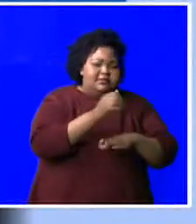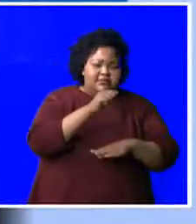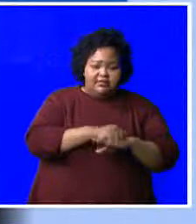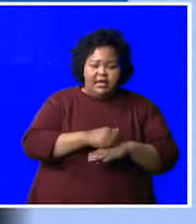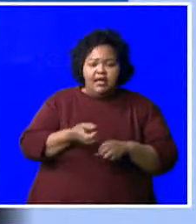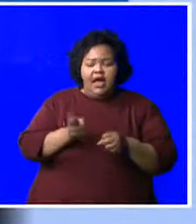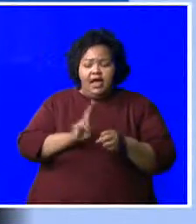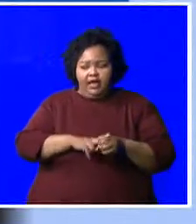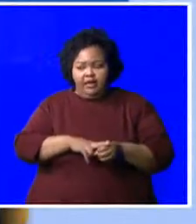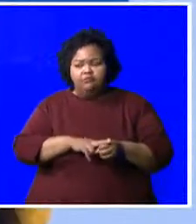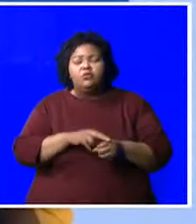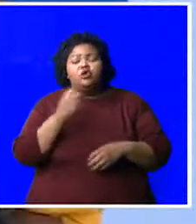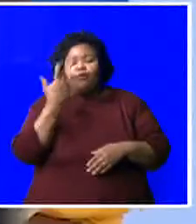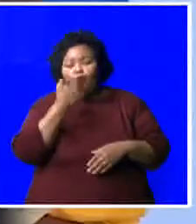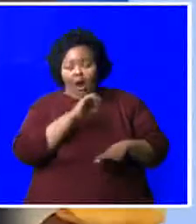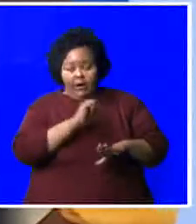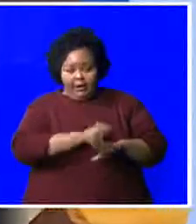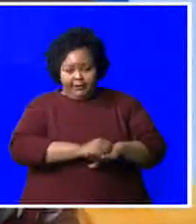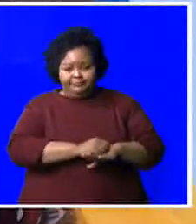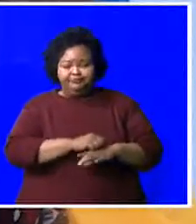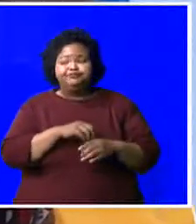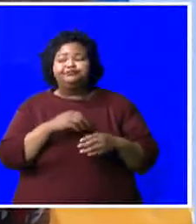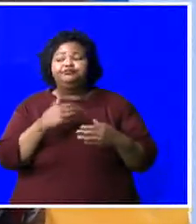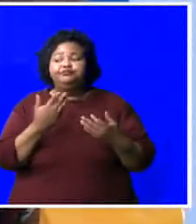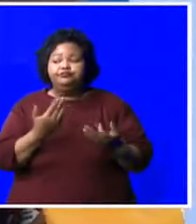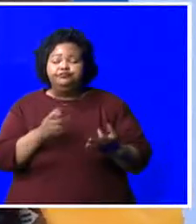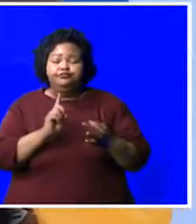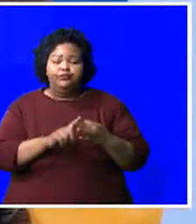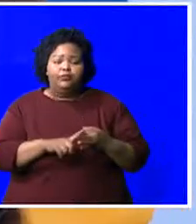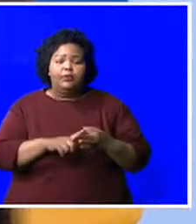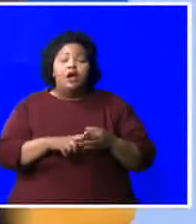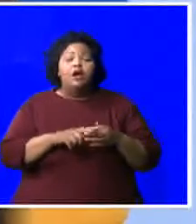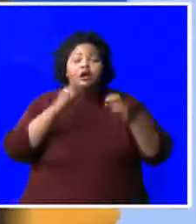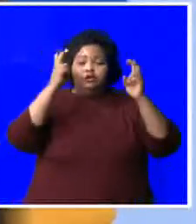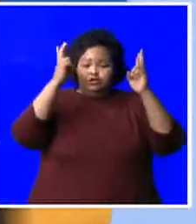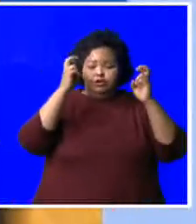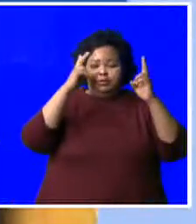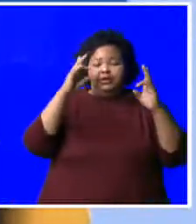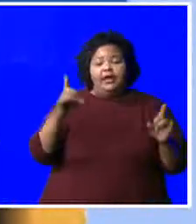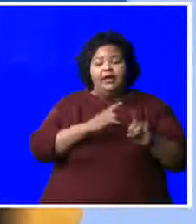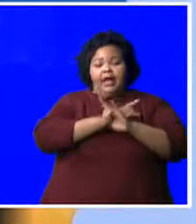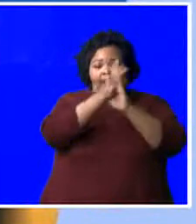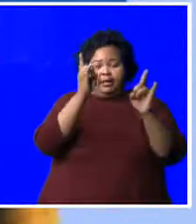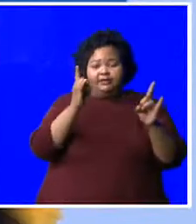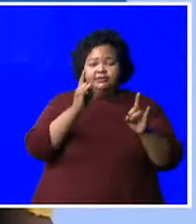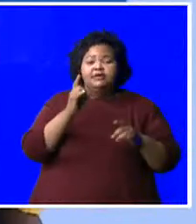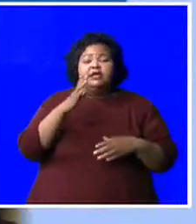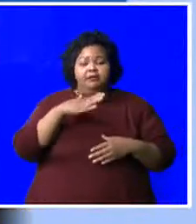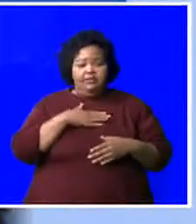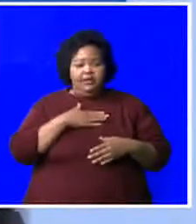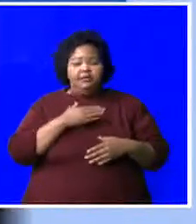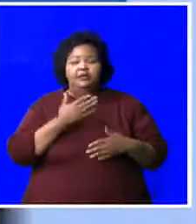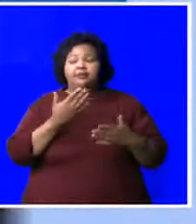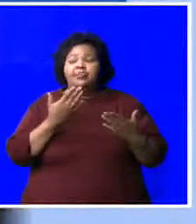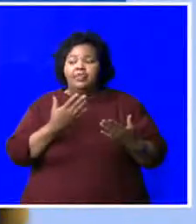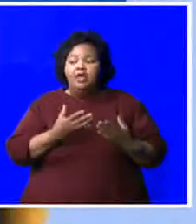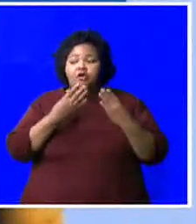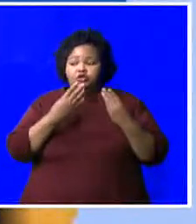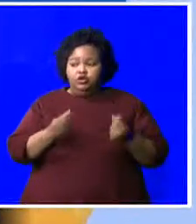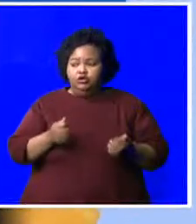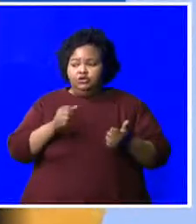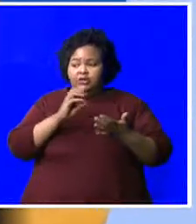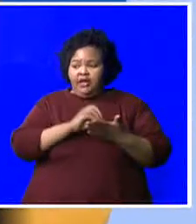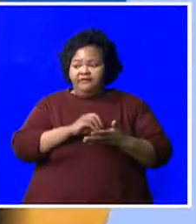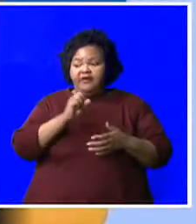embili simo setempilo silo sikhulu nginalo lukhambe ngwenyameni noma bengaba ngumholi